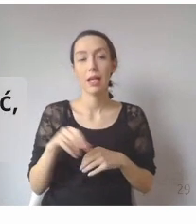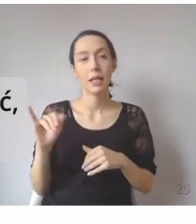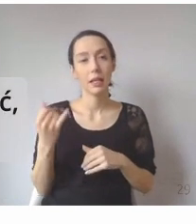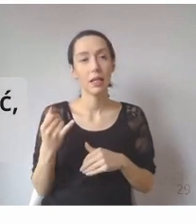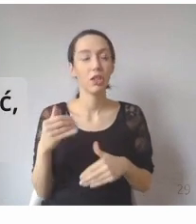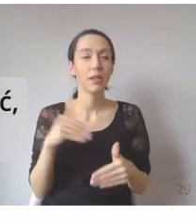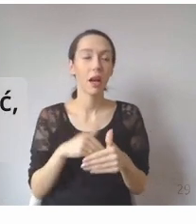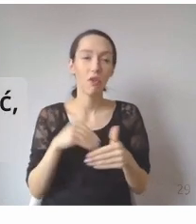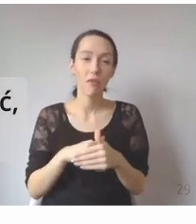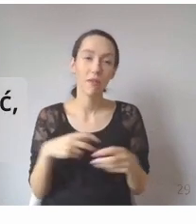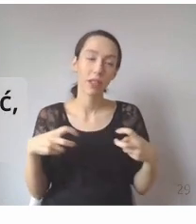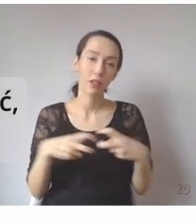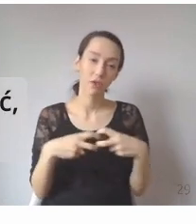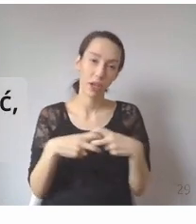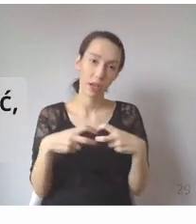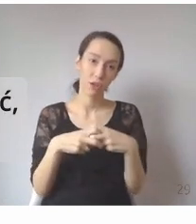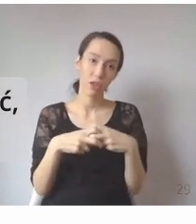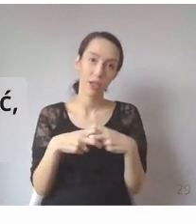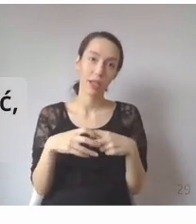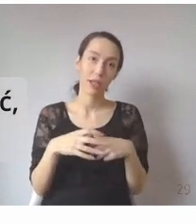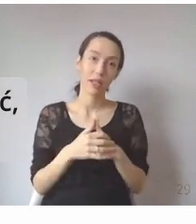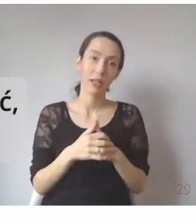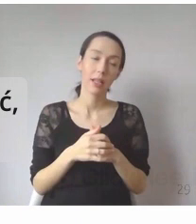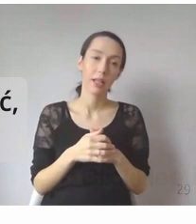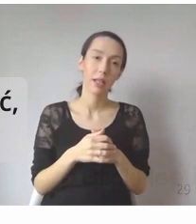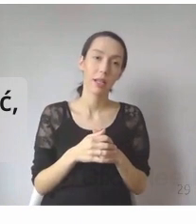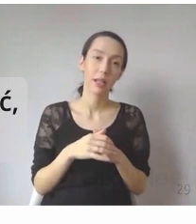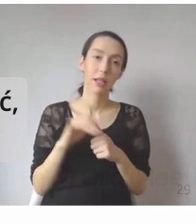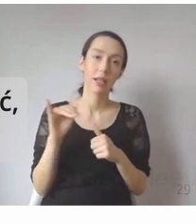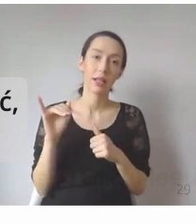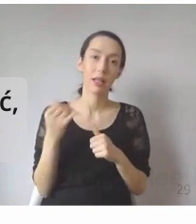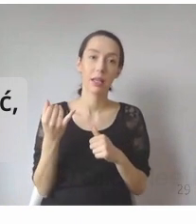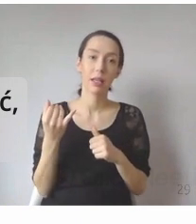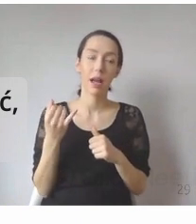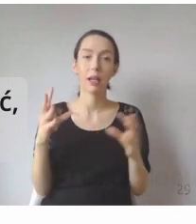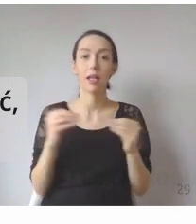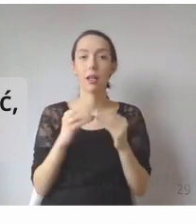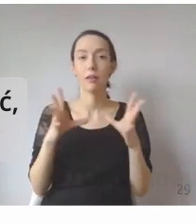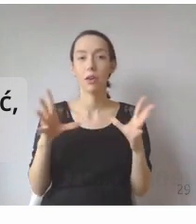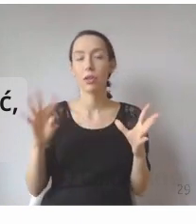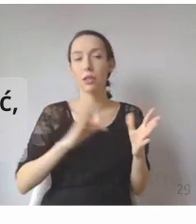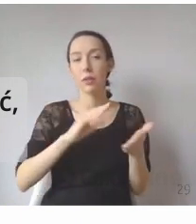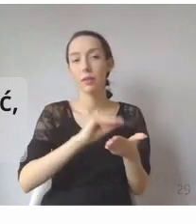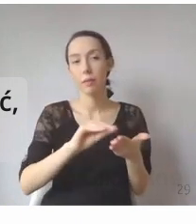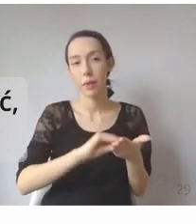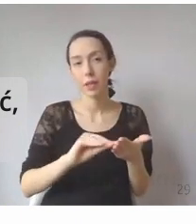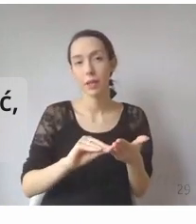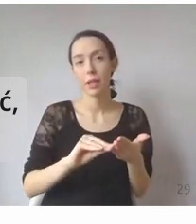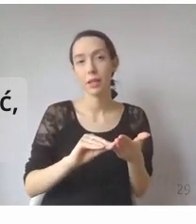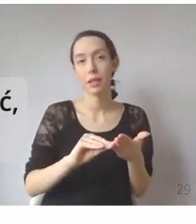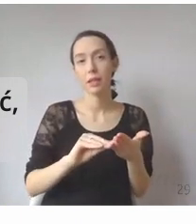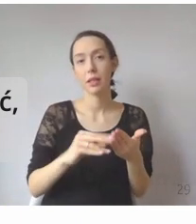Jak najbardziej należy tworzyć własną treść i udostępniać, ale też udostępniać i